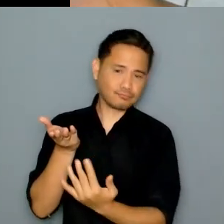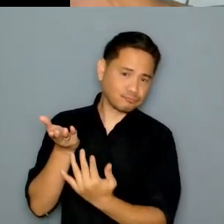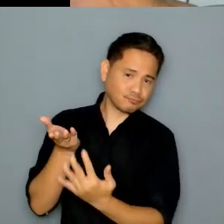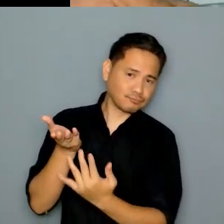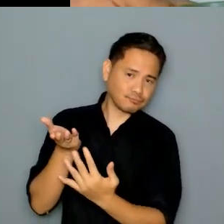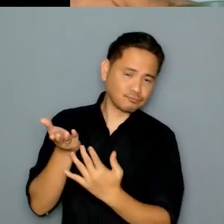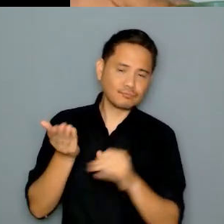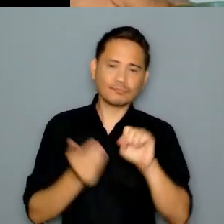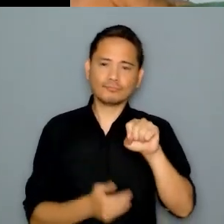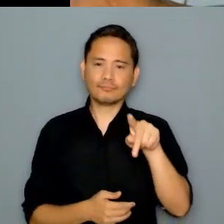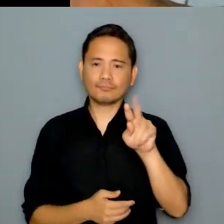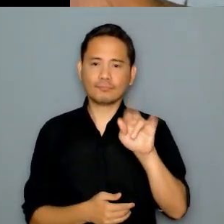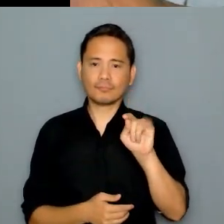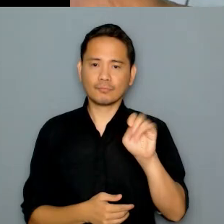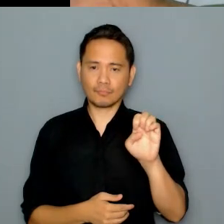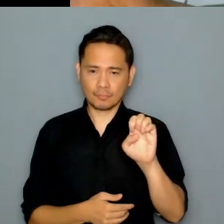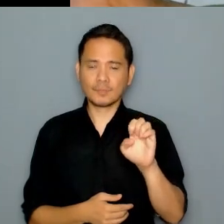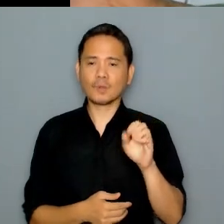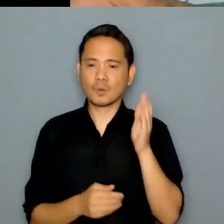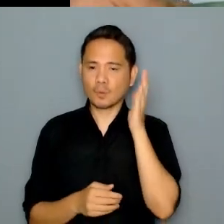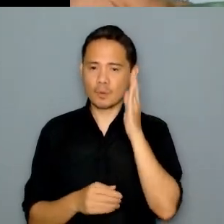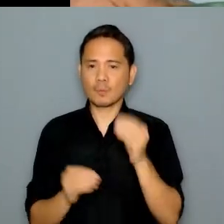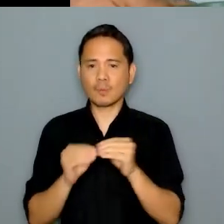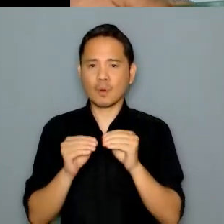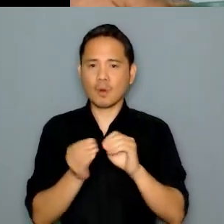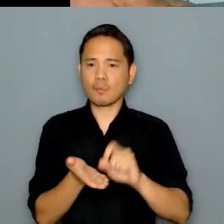yung Sprite natin, lalapot na yung sabaw nyan.